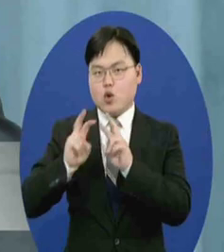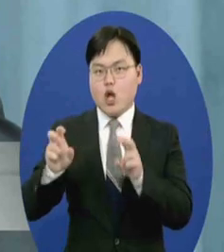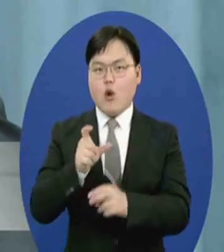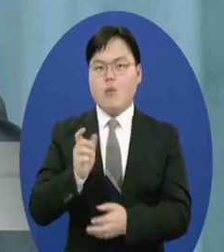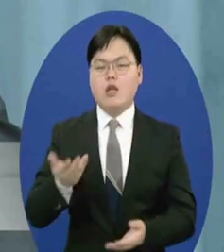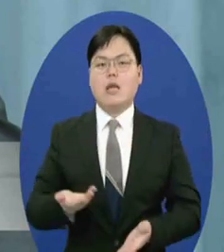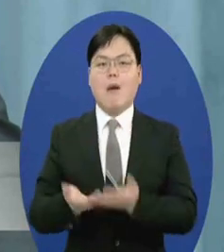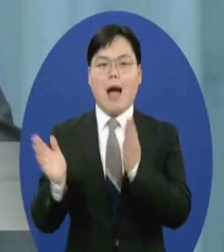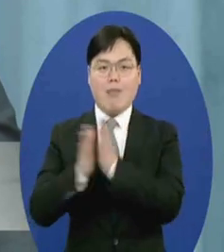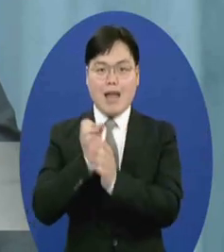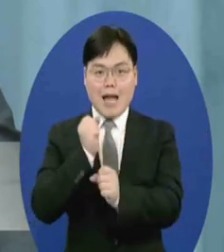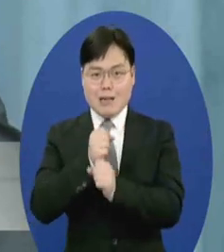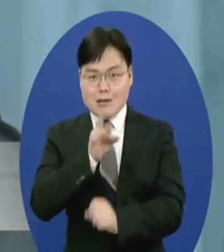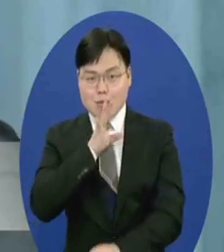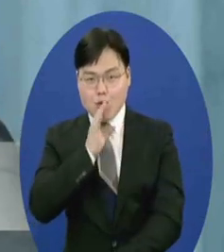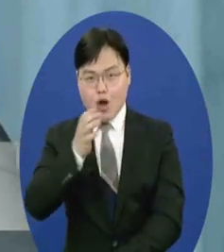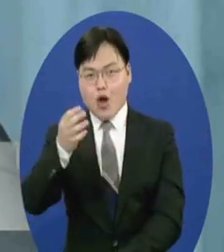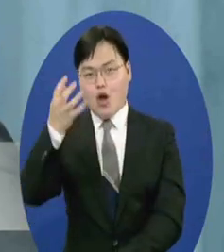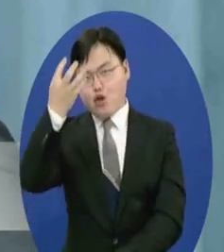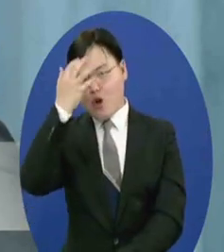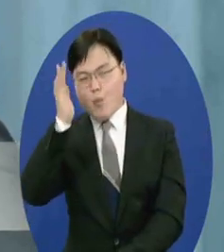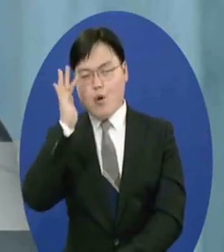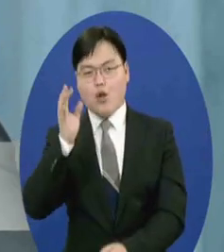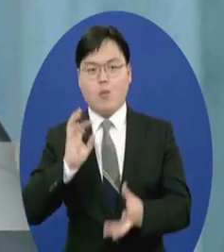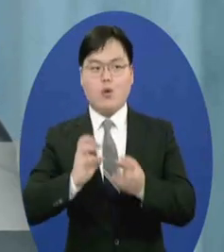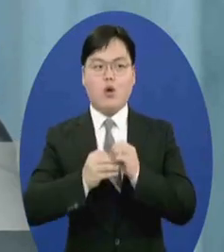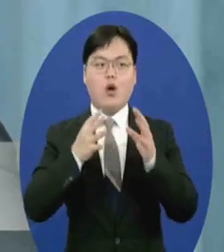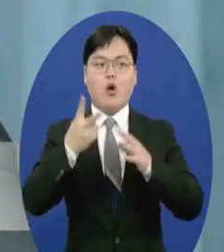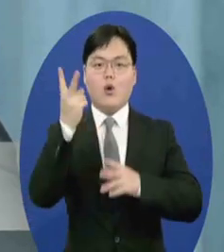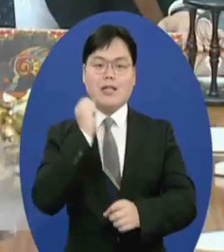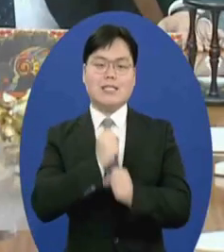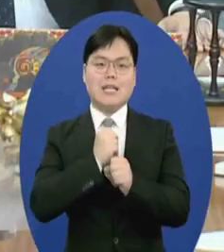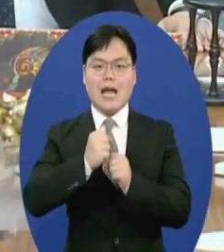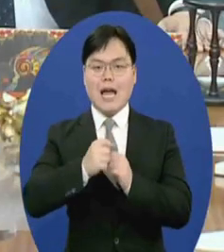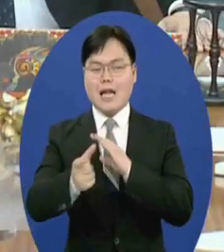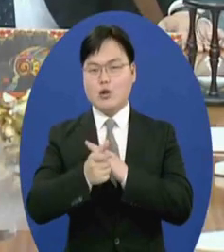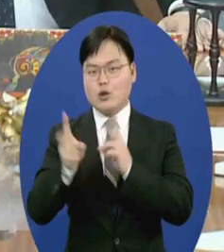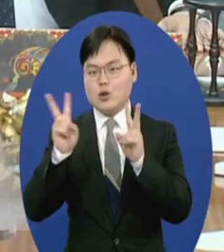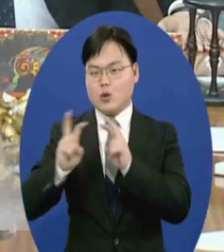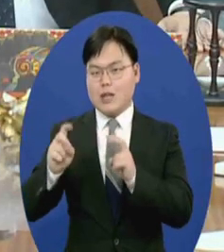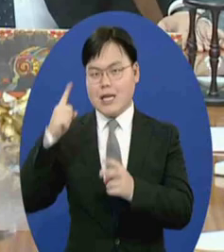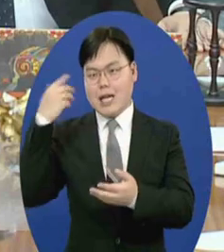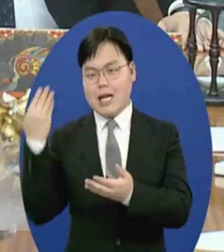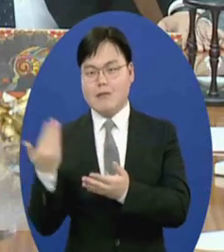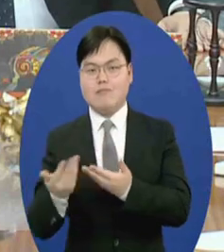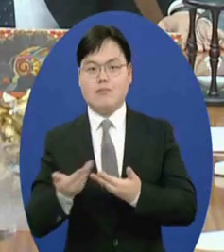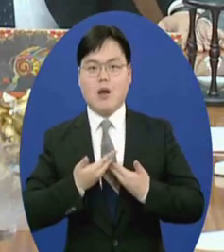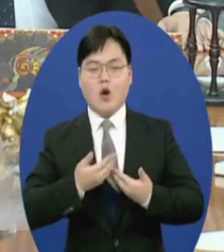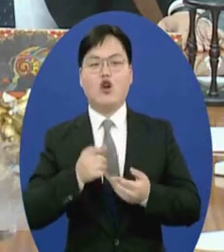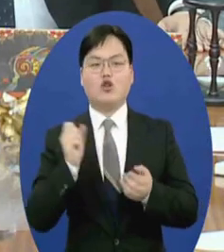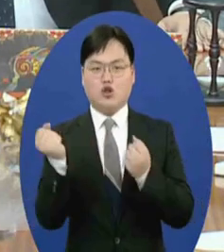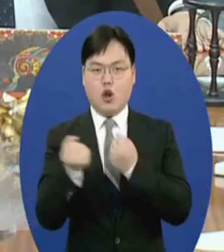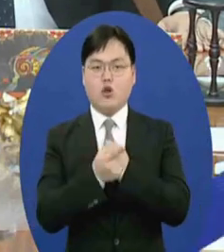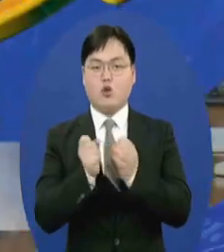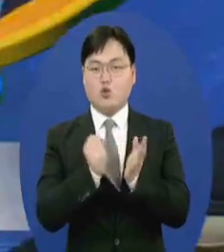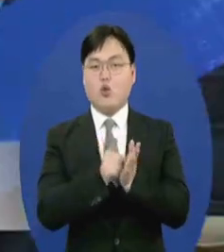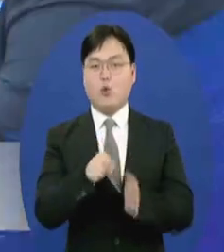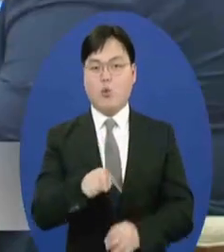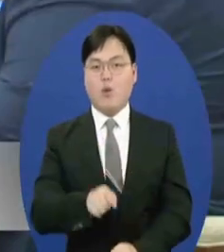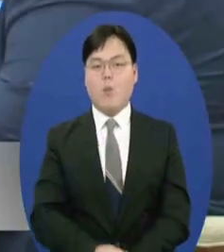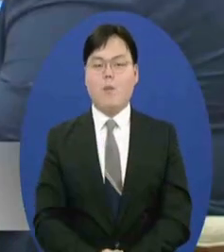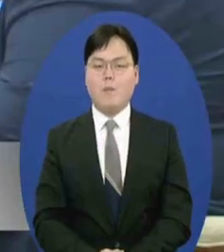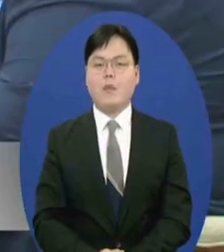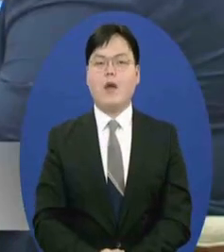судлаачдыг дэмжиж хамтран ажиллана гэлээ. Төрийн бодлого боловсруулах үйл явцад эрдэмтдийн судалгаа санал дүгнэлт онцгой чухал гэдгийг мөн илэрхийлсэн